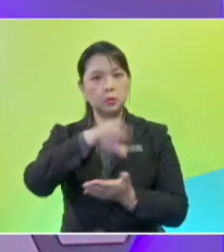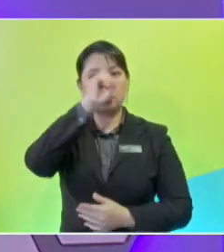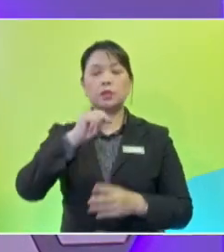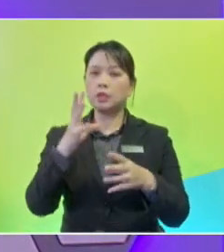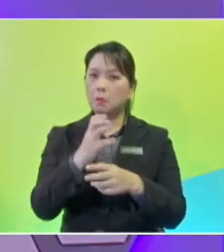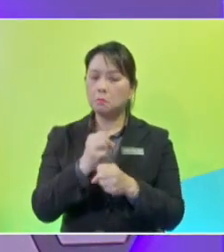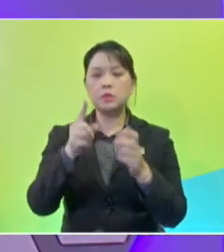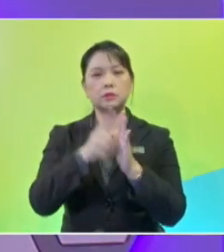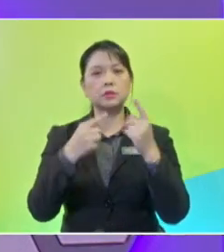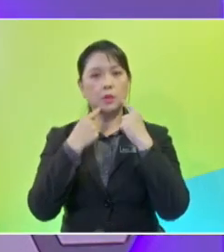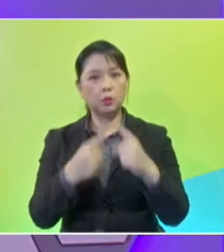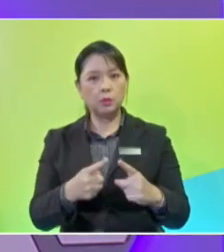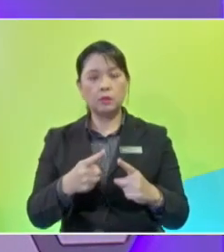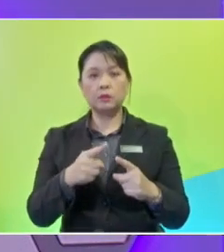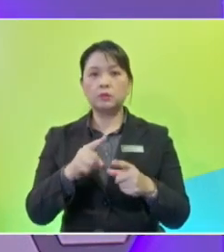tidak lowongan